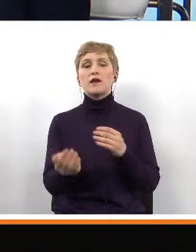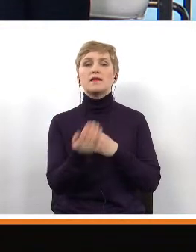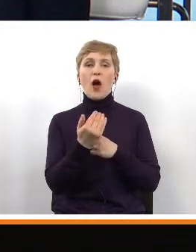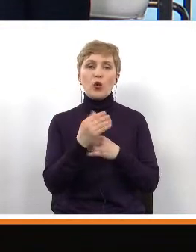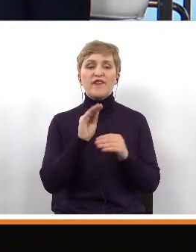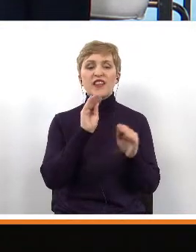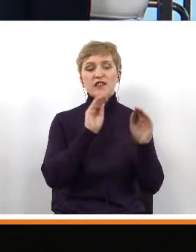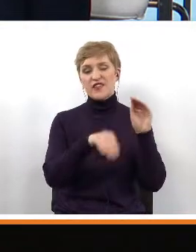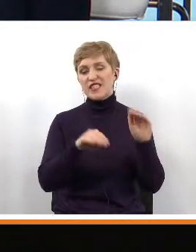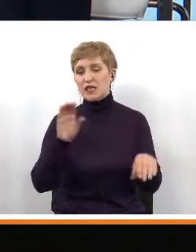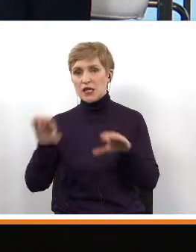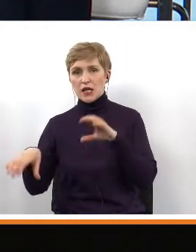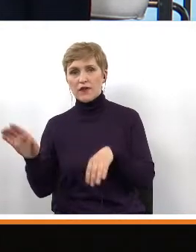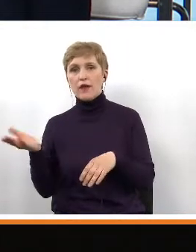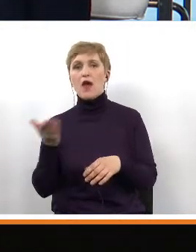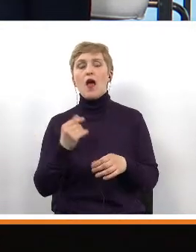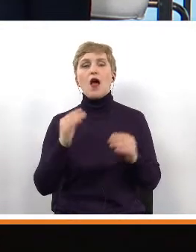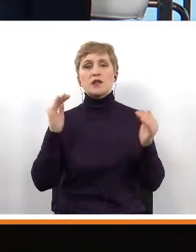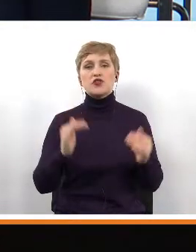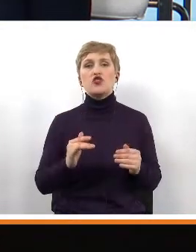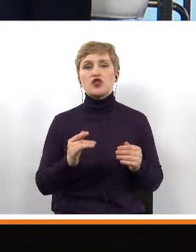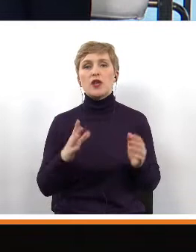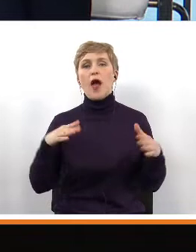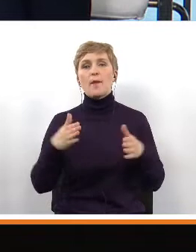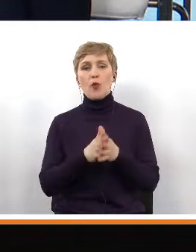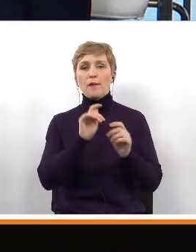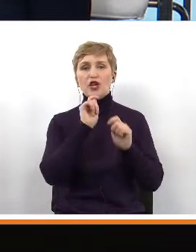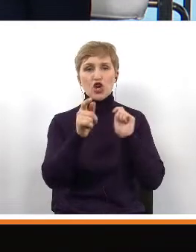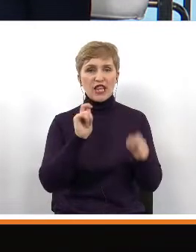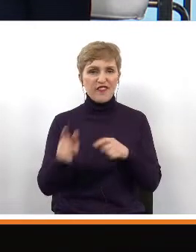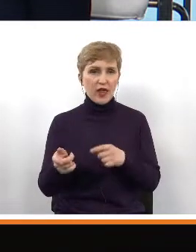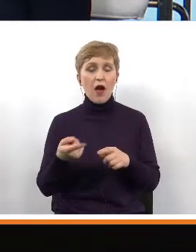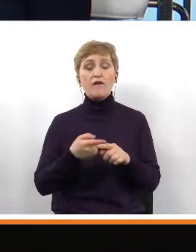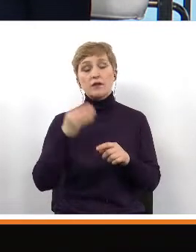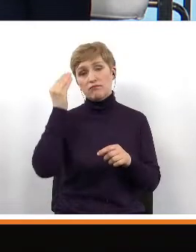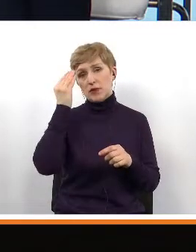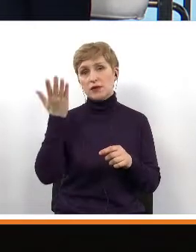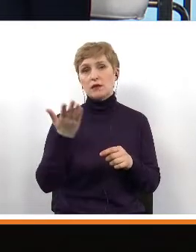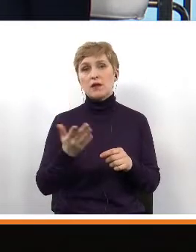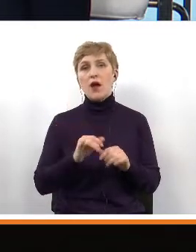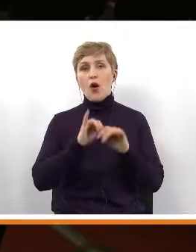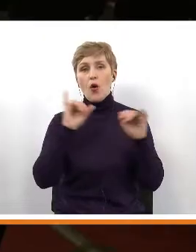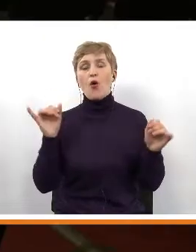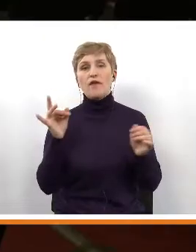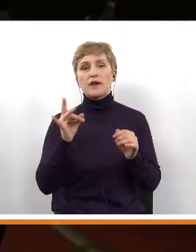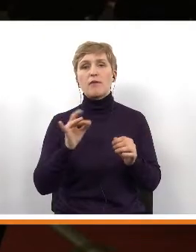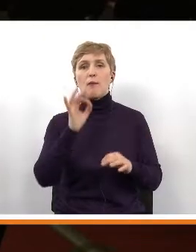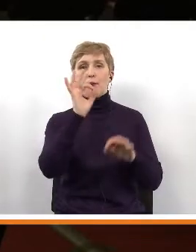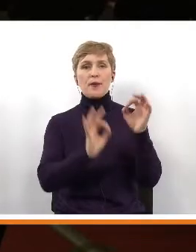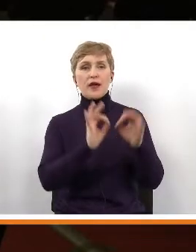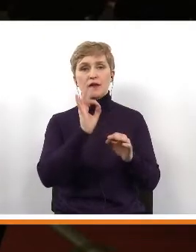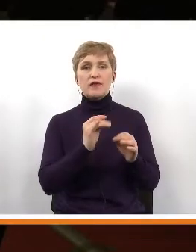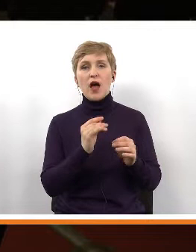инвестирования и снижение объемов пожертвований, и в этом смысле увеличение размера процента от